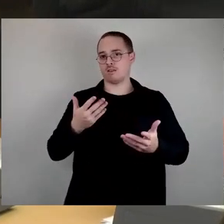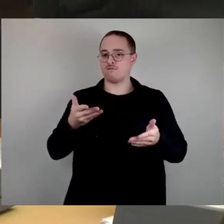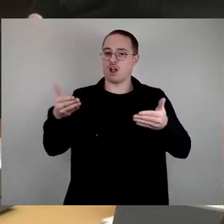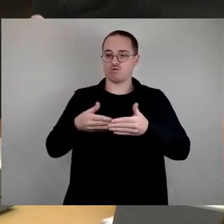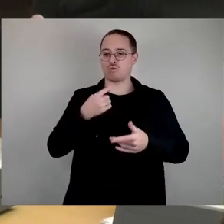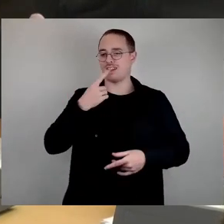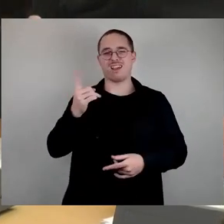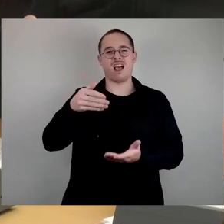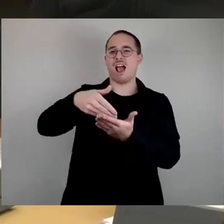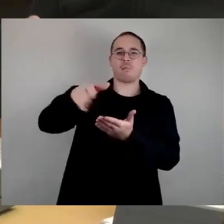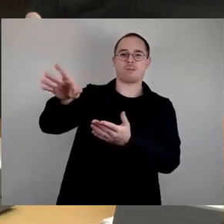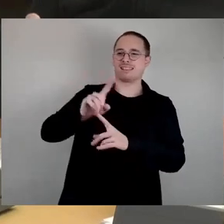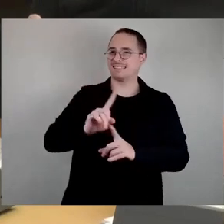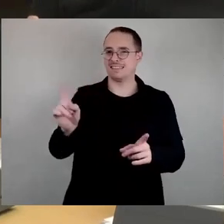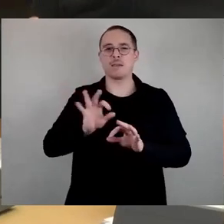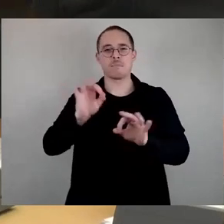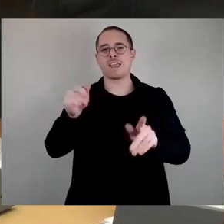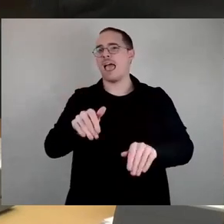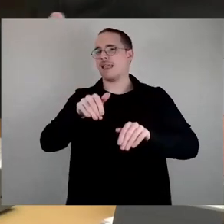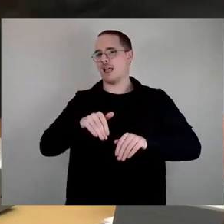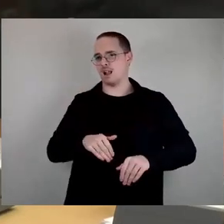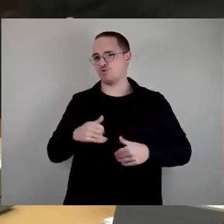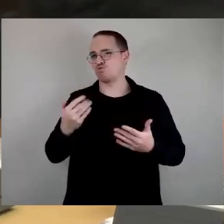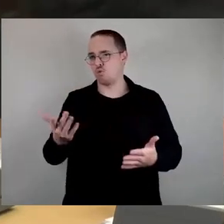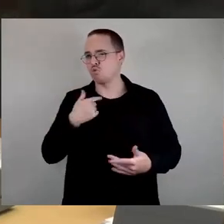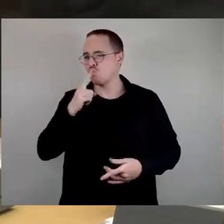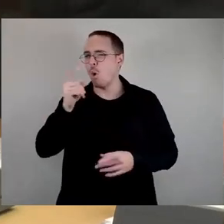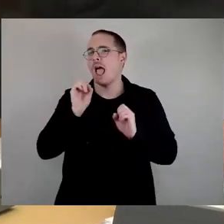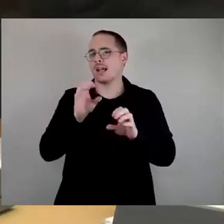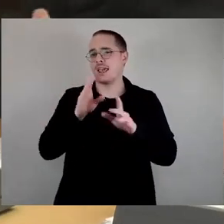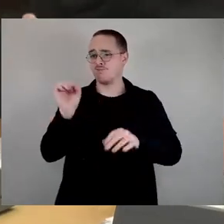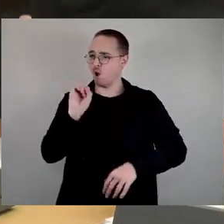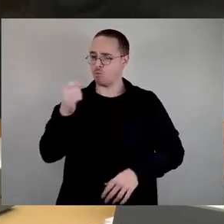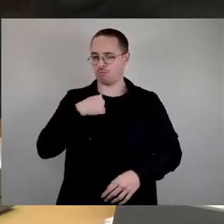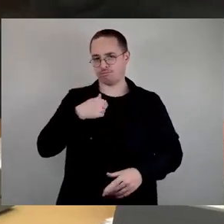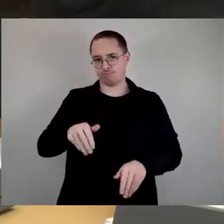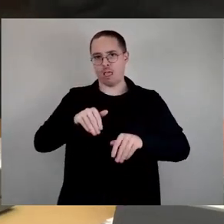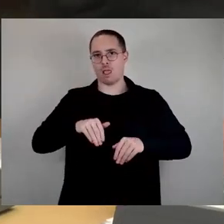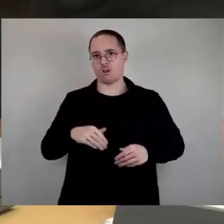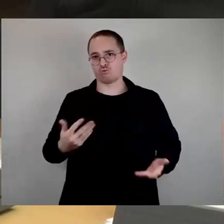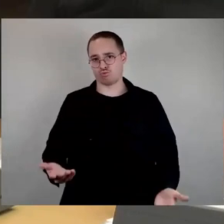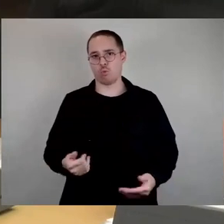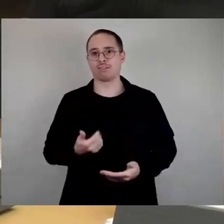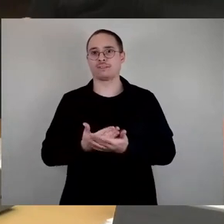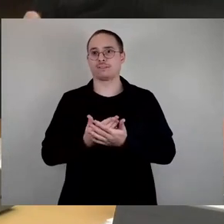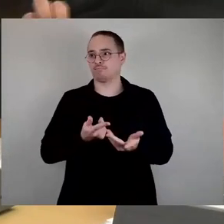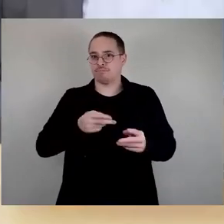ablehnt, sondern sich enthält. Nur dass jetzt das erläutert ist, wie es zu dem unterschiedlichen Stimmverhalten